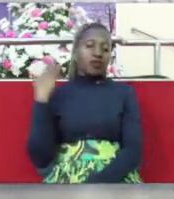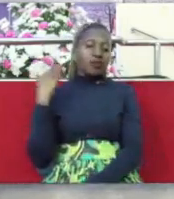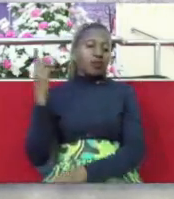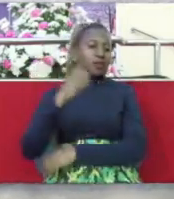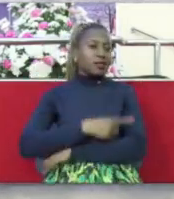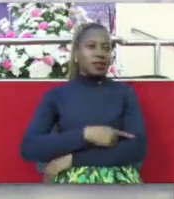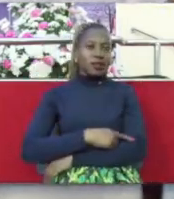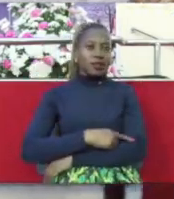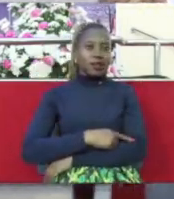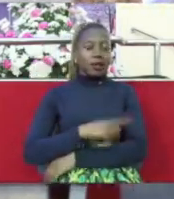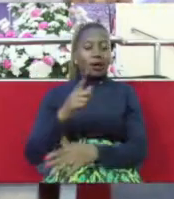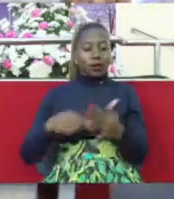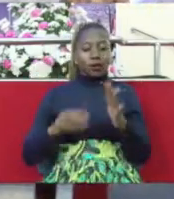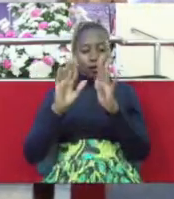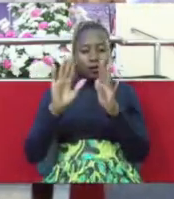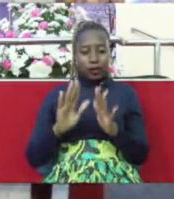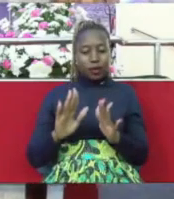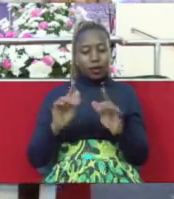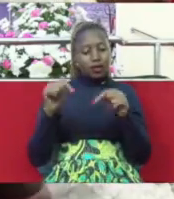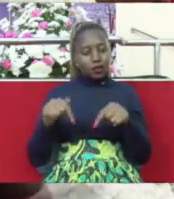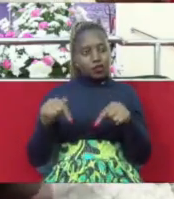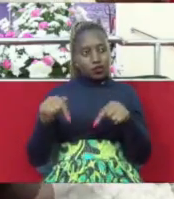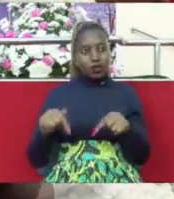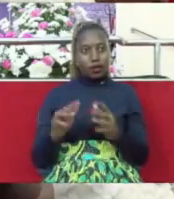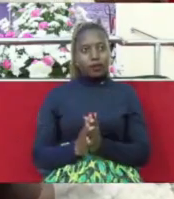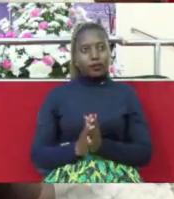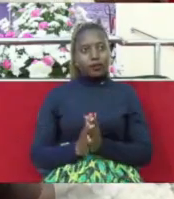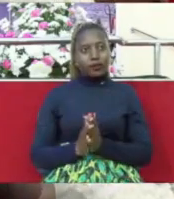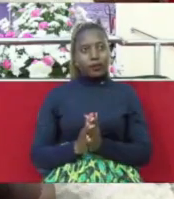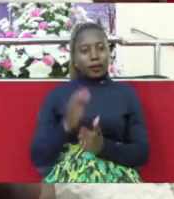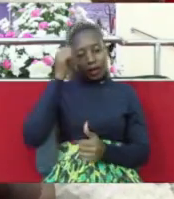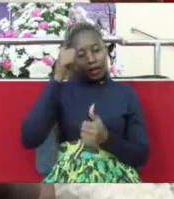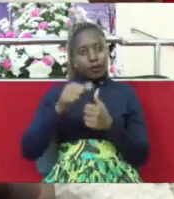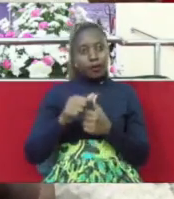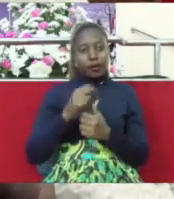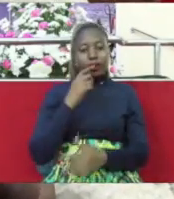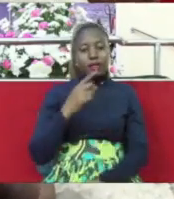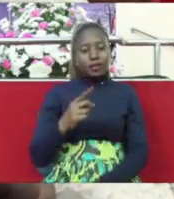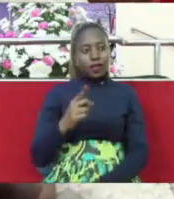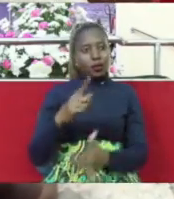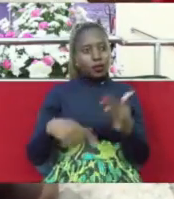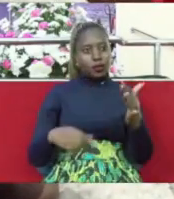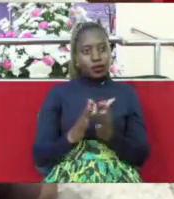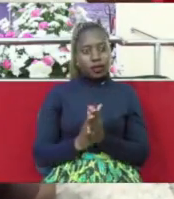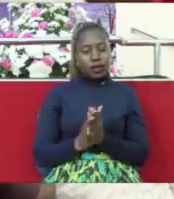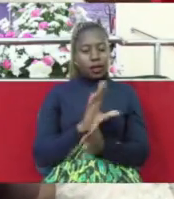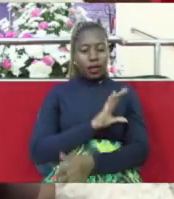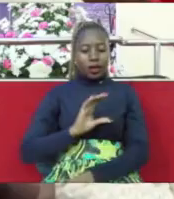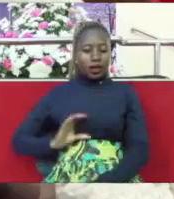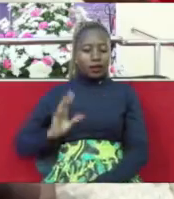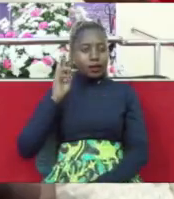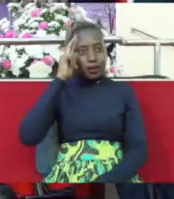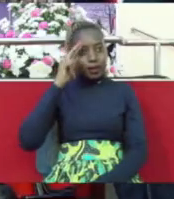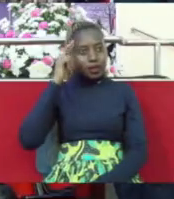nini katika siku za kale, lakini tunasema kuhusu sasa. Remember, we are saying Christ is the reason for the season. Kumbuka tunasema kwamba Yesu ndiye sababu